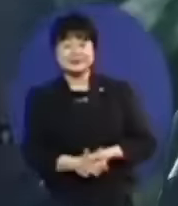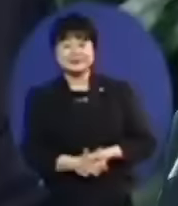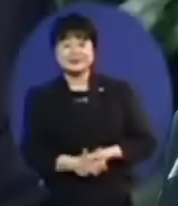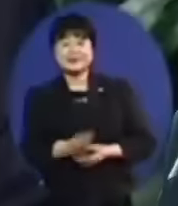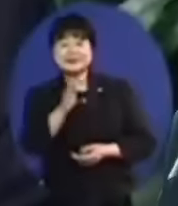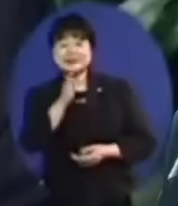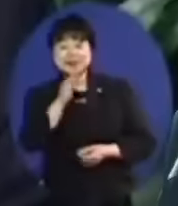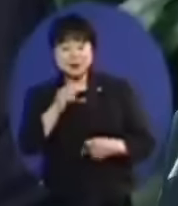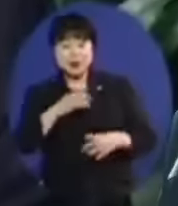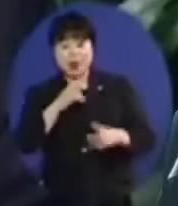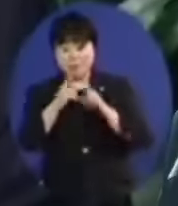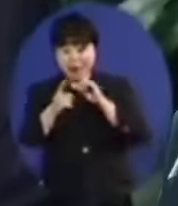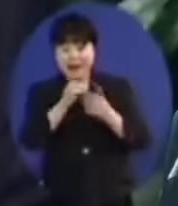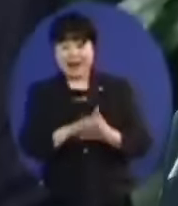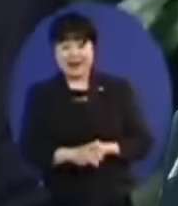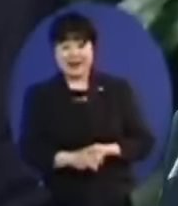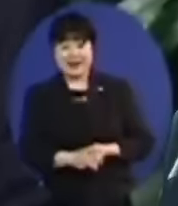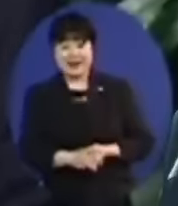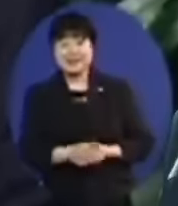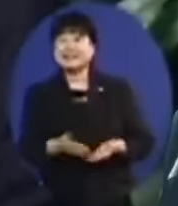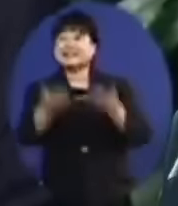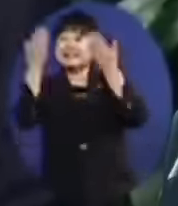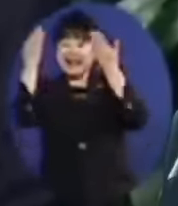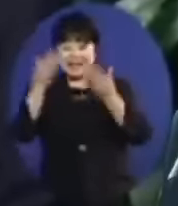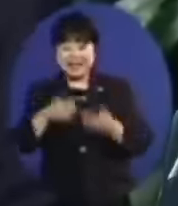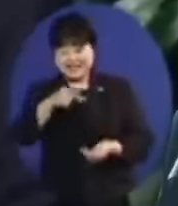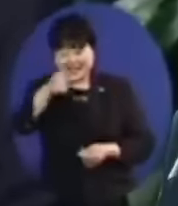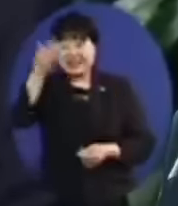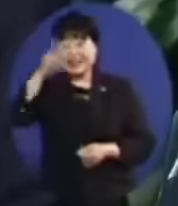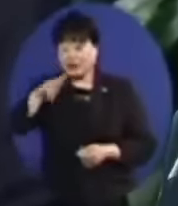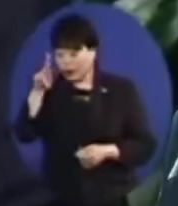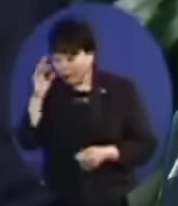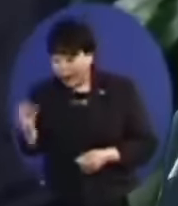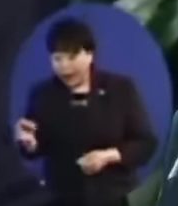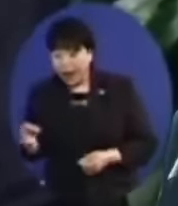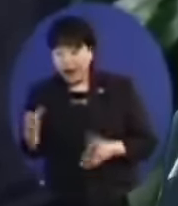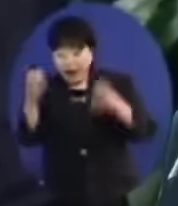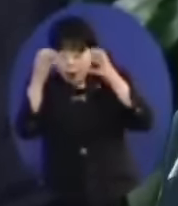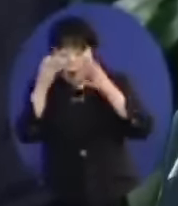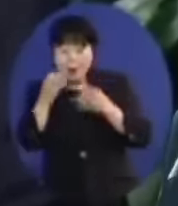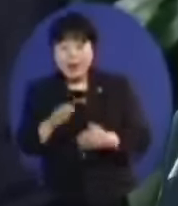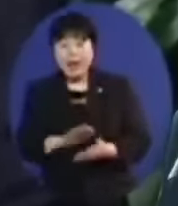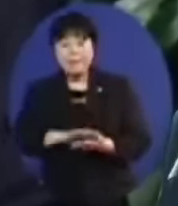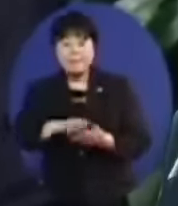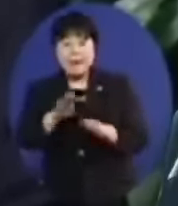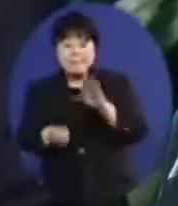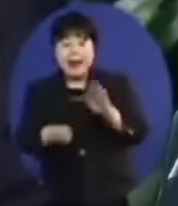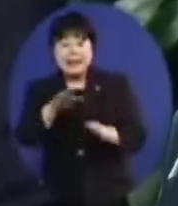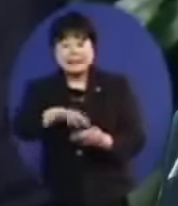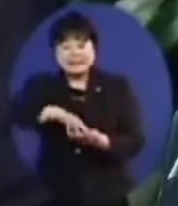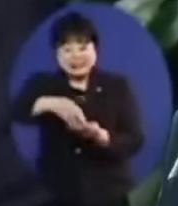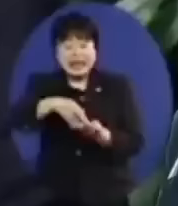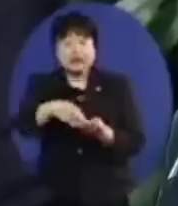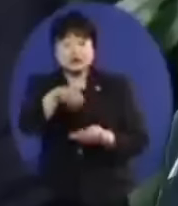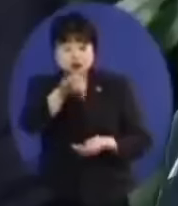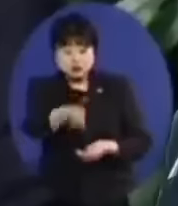참 놀라운 말 아닙니까? 지나간 옛날을 돌아볼 때 고난의 발자국이